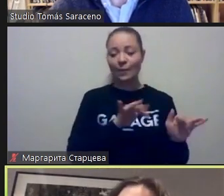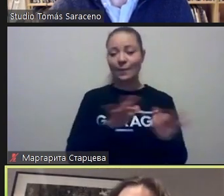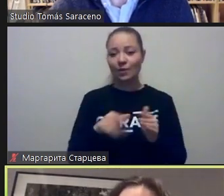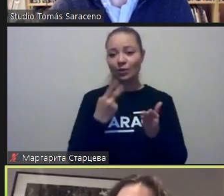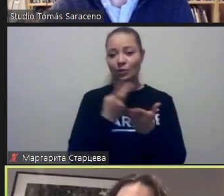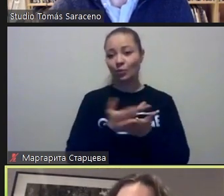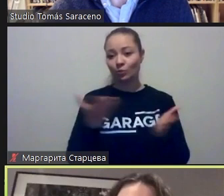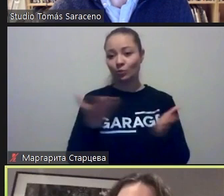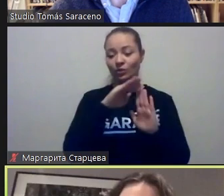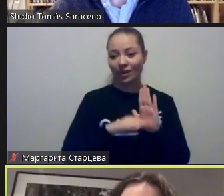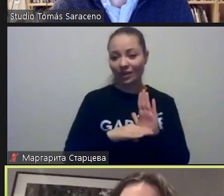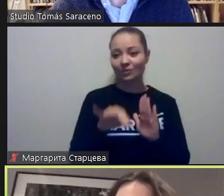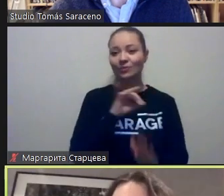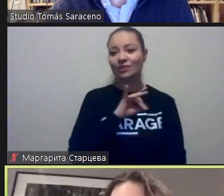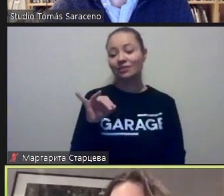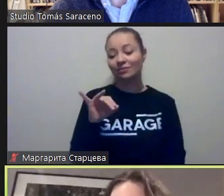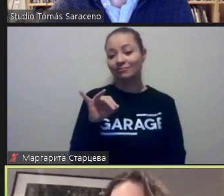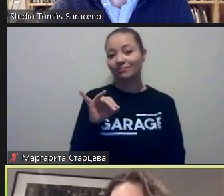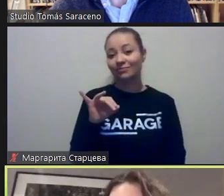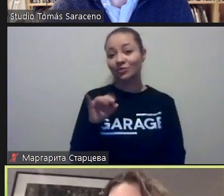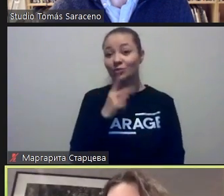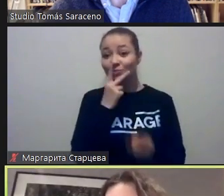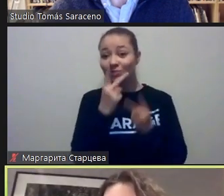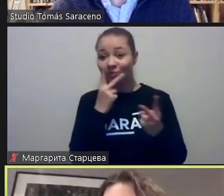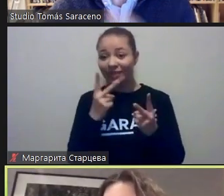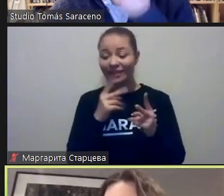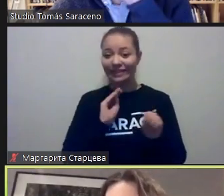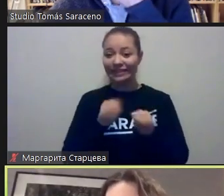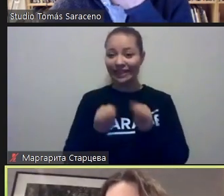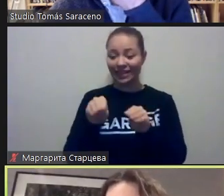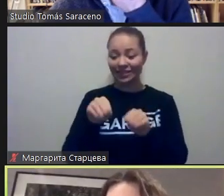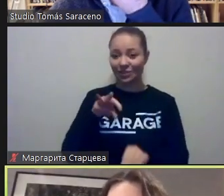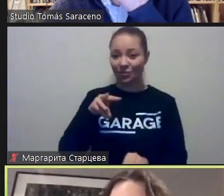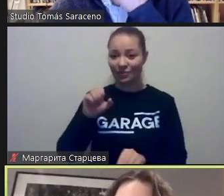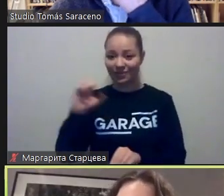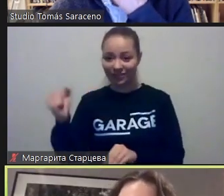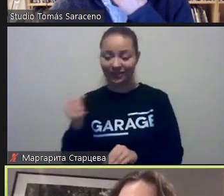you at the future events in Garage, Инсталляции Томаса. and